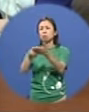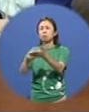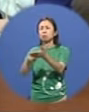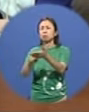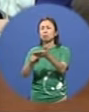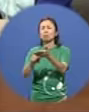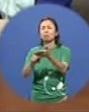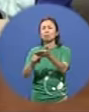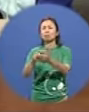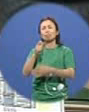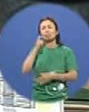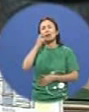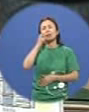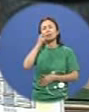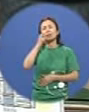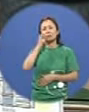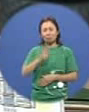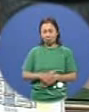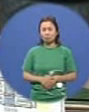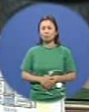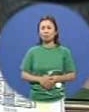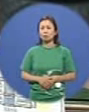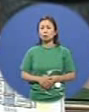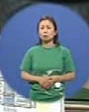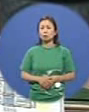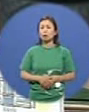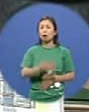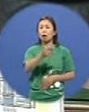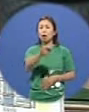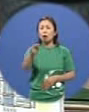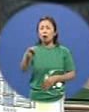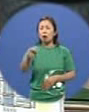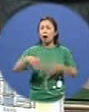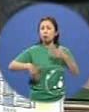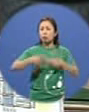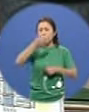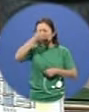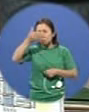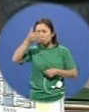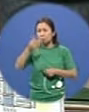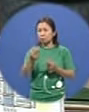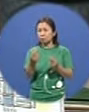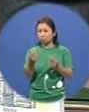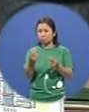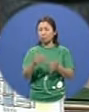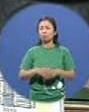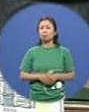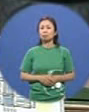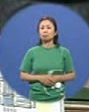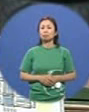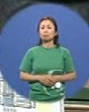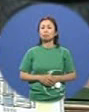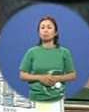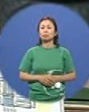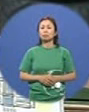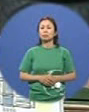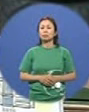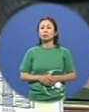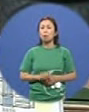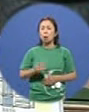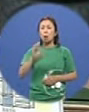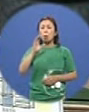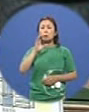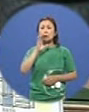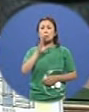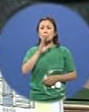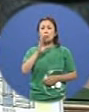出せないえですねそうすと学生の方ははいかといって学生の方は和歌山で就職したいなと思って